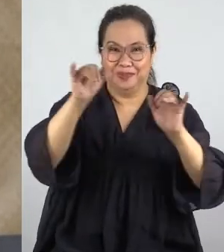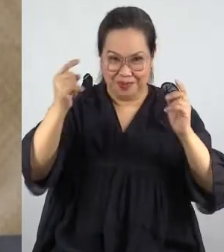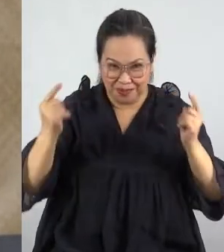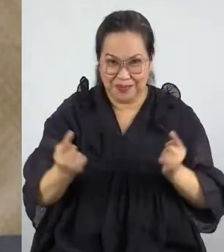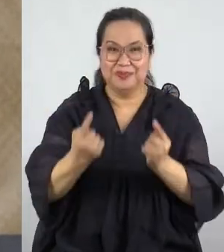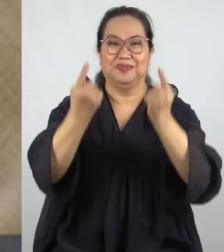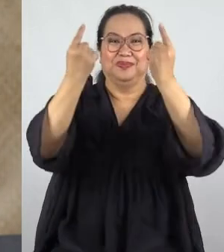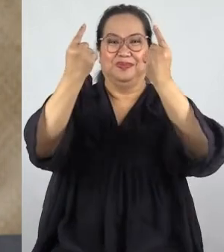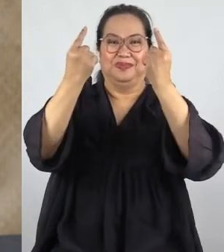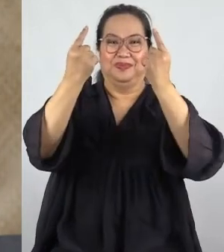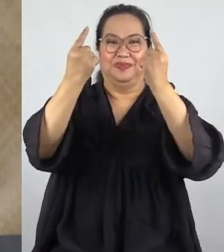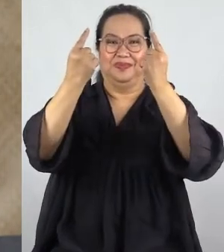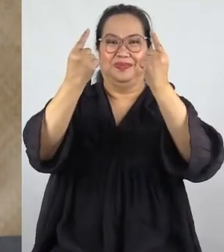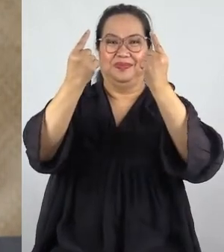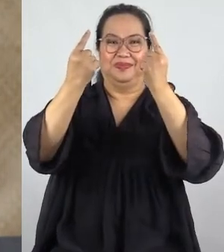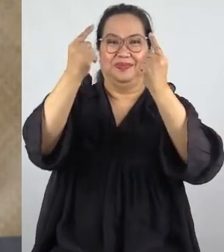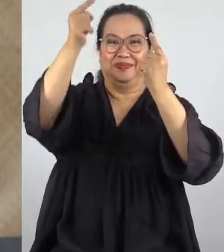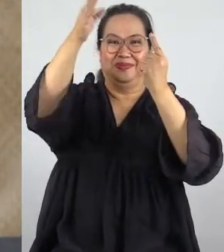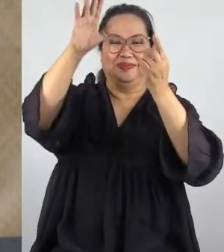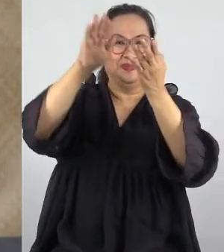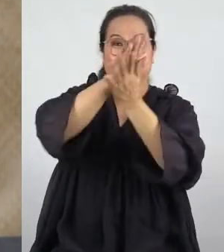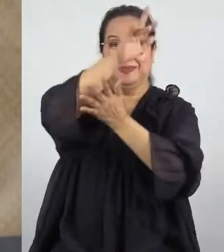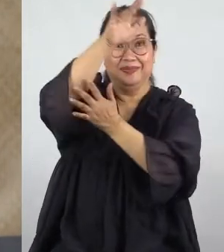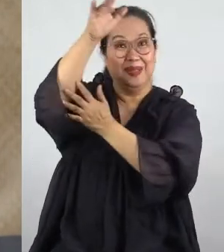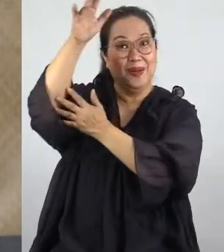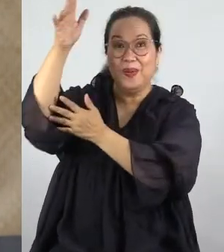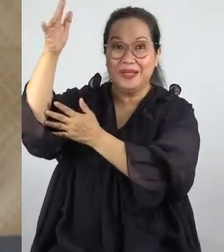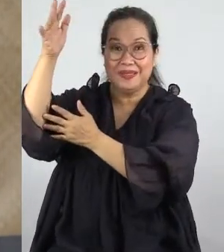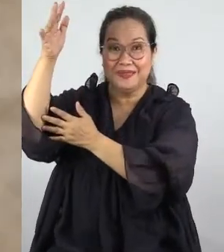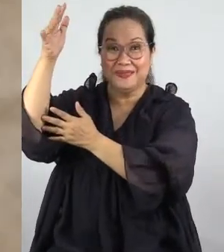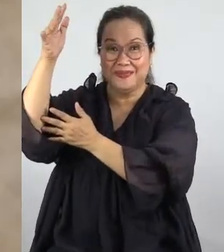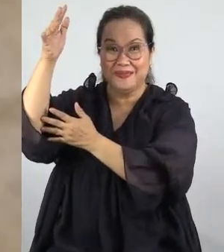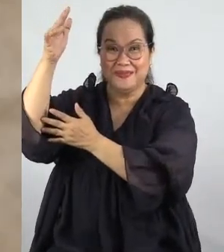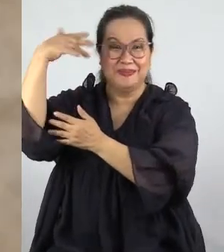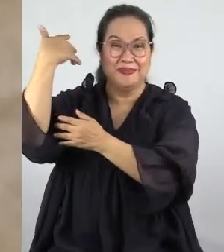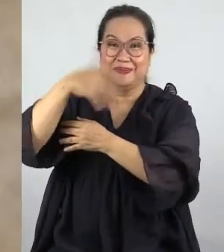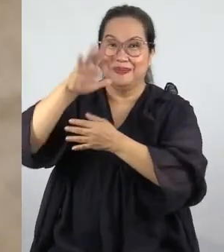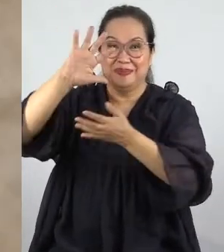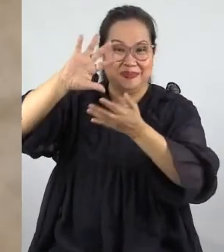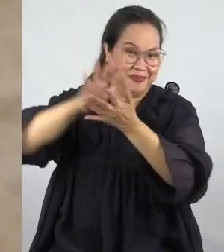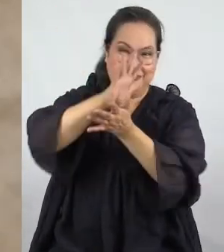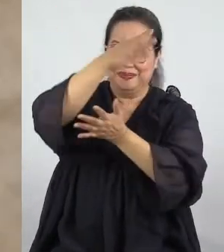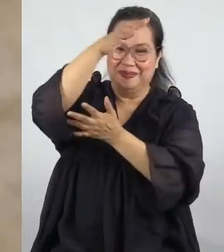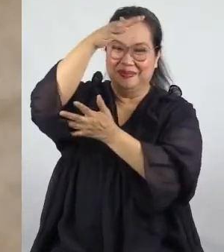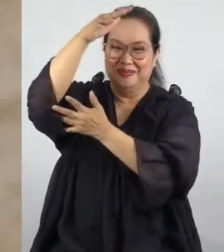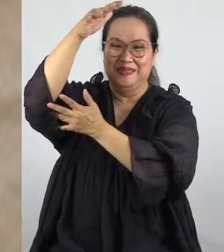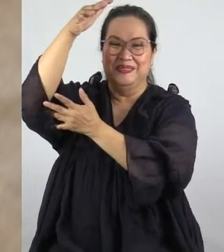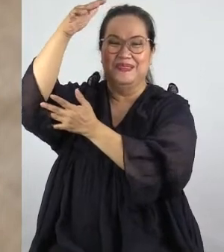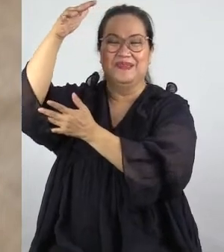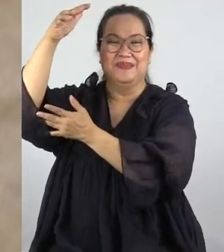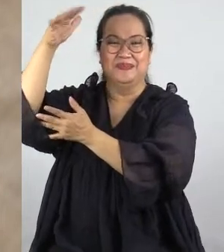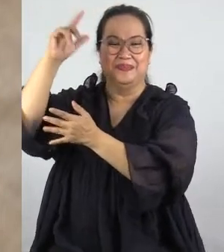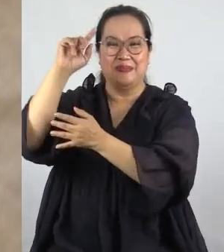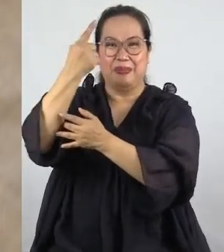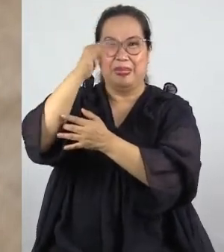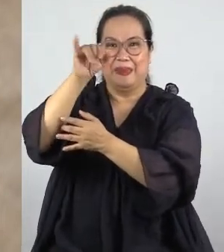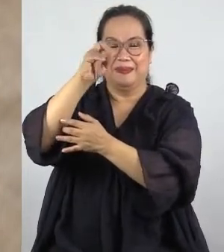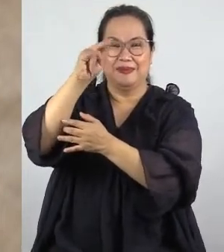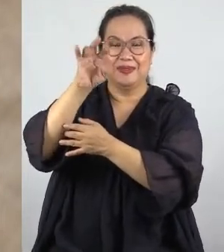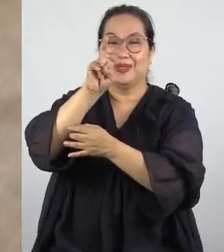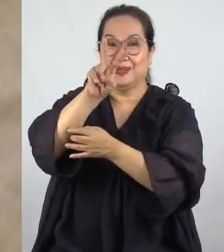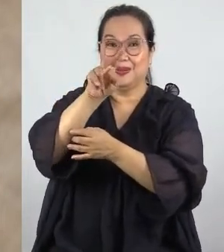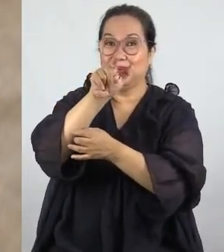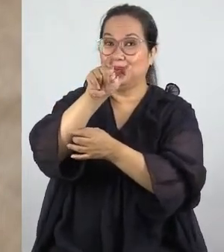with Him in glory. Sa kalwalhatian niya. 1 John